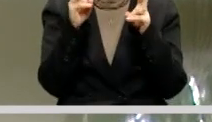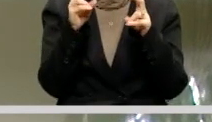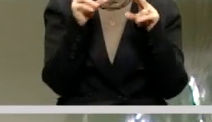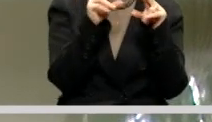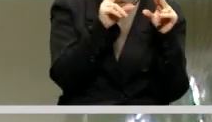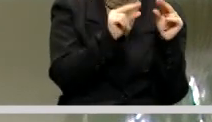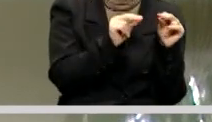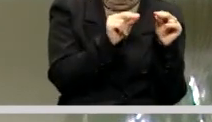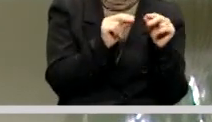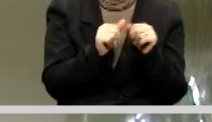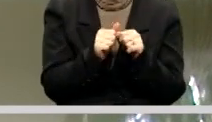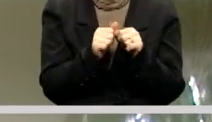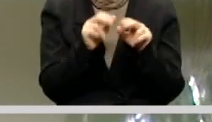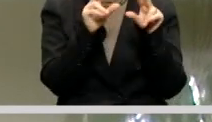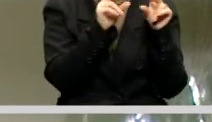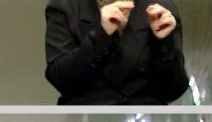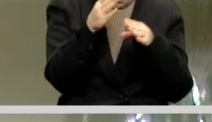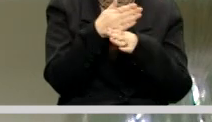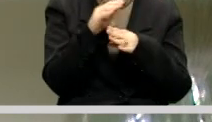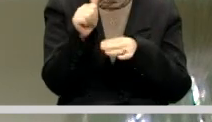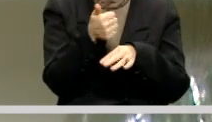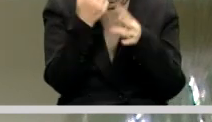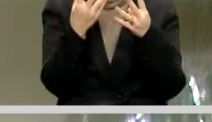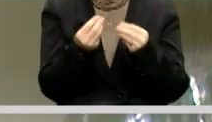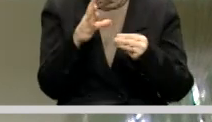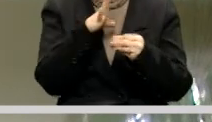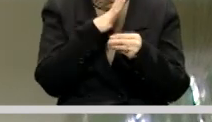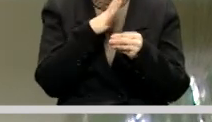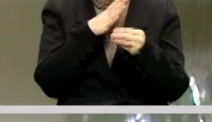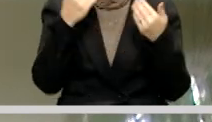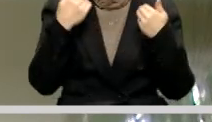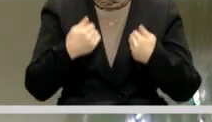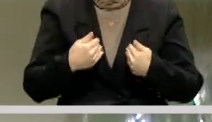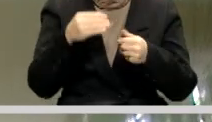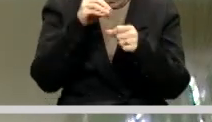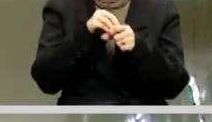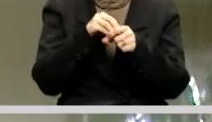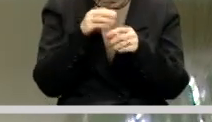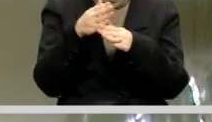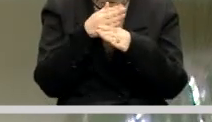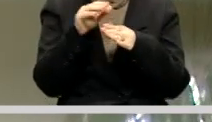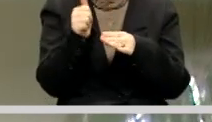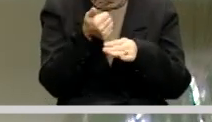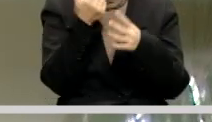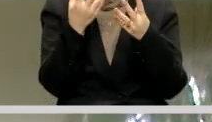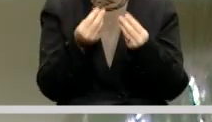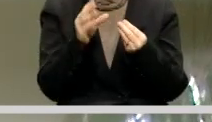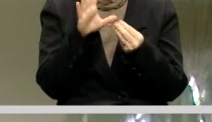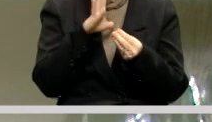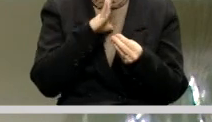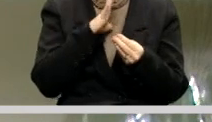bugün yayınımızda inşallah. Uyku neden bu kadar kıymetli? Fiziksel olarak, ruhsal olarak uykuya hangi manada ihtiyaç duyuyoruz? Bu